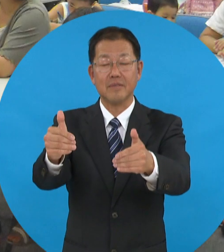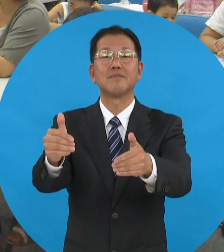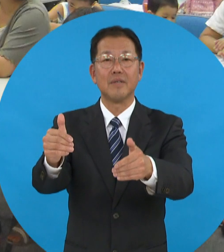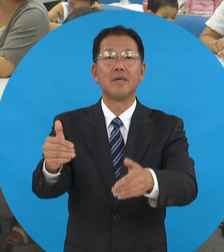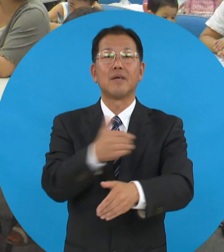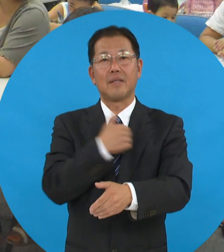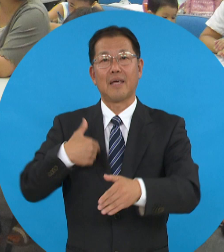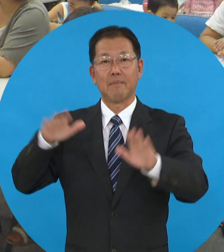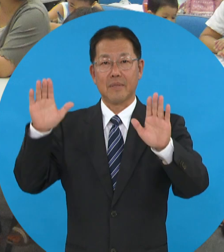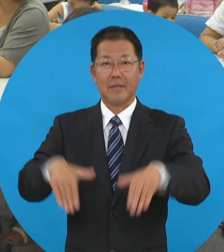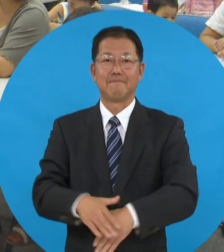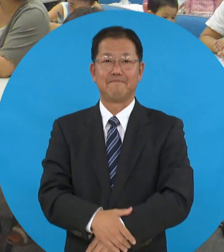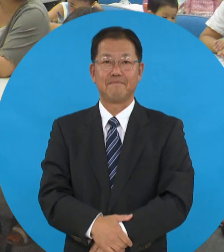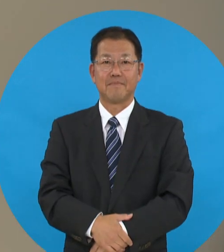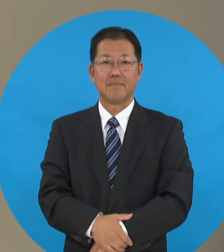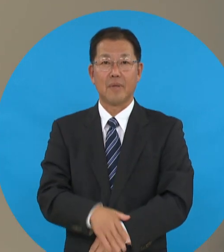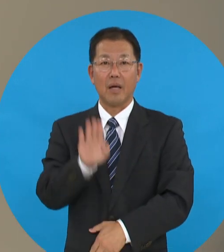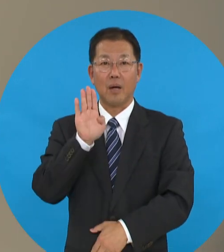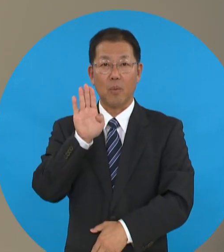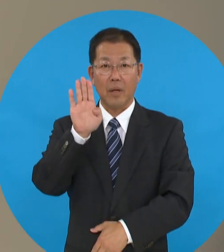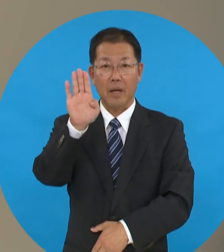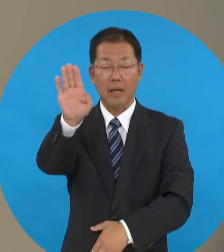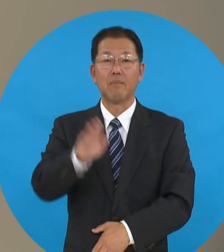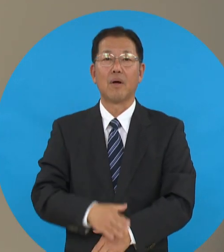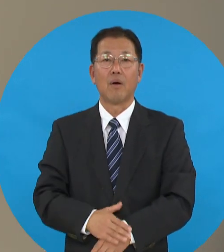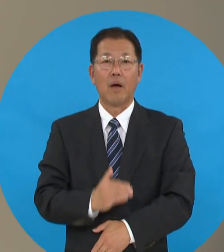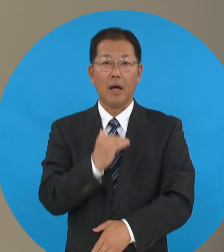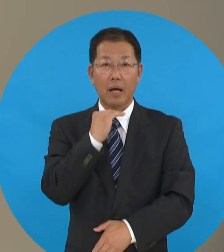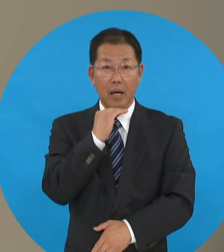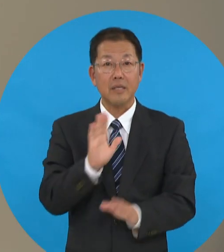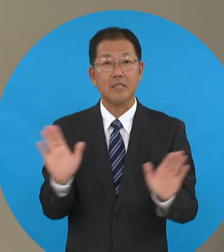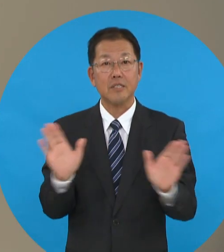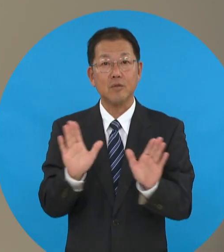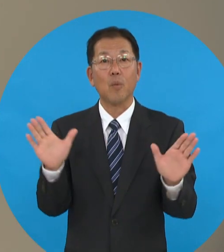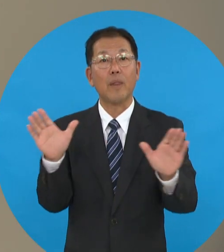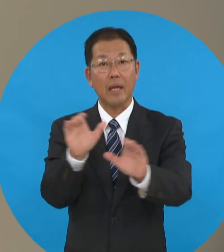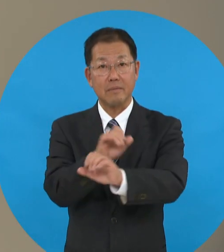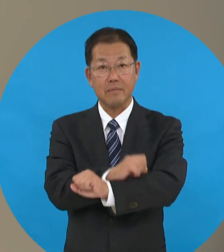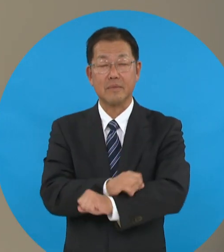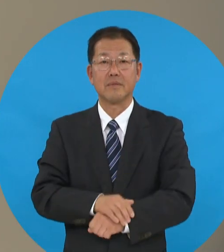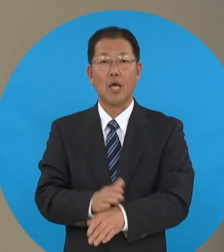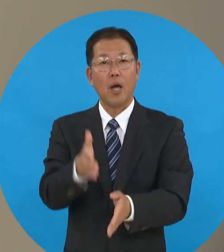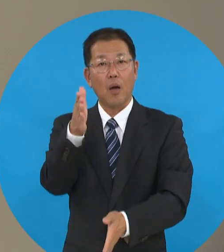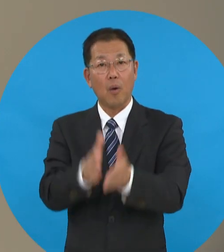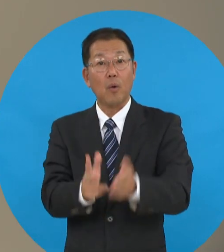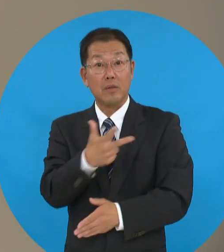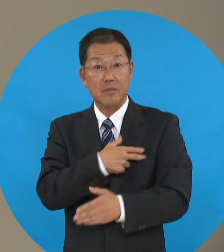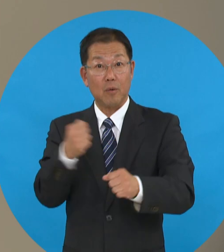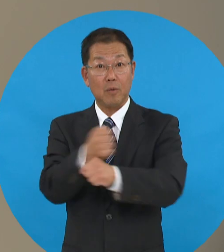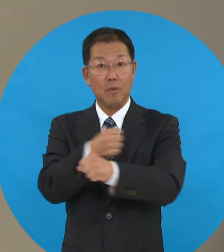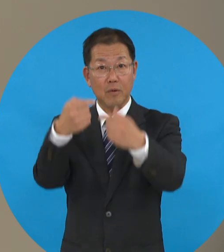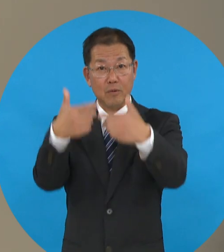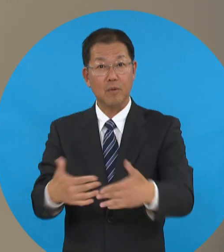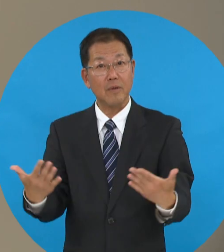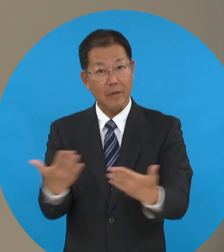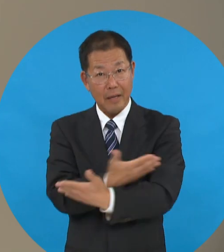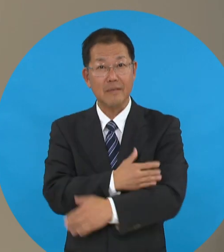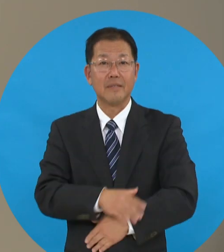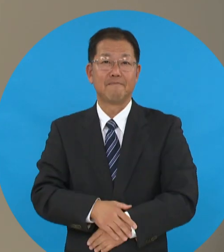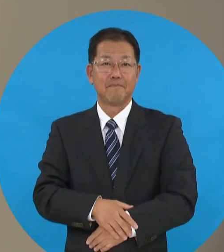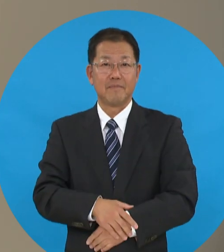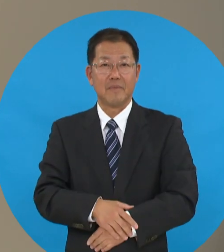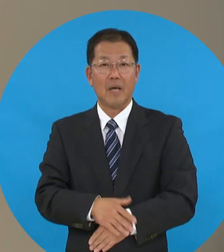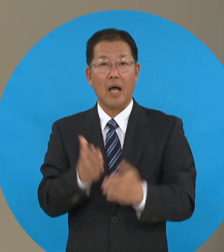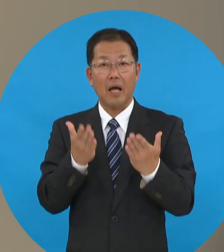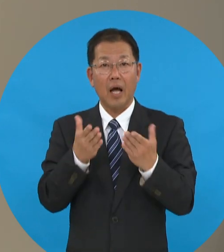。これからも待機児童をなくし、保育士の待遇改善や学校給食